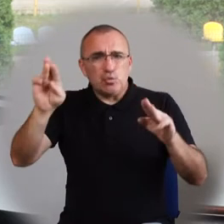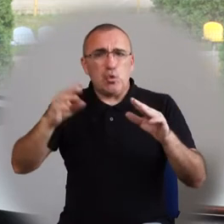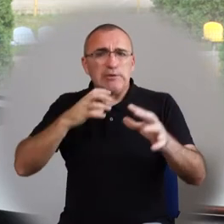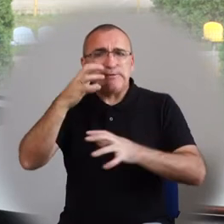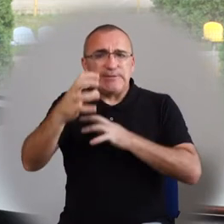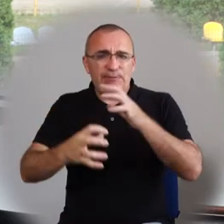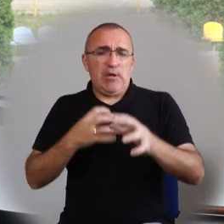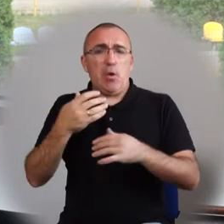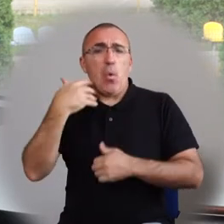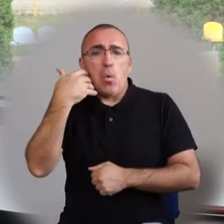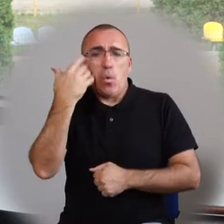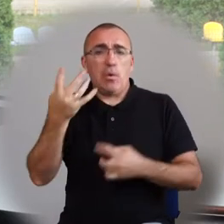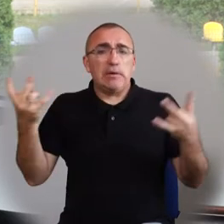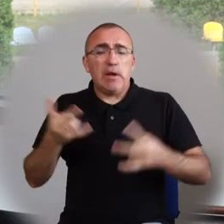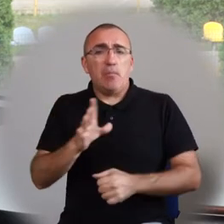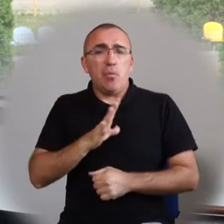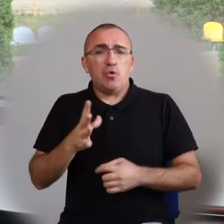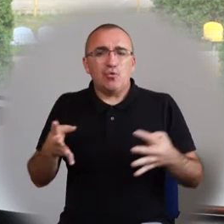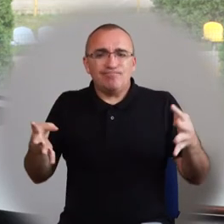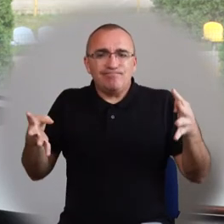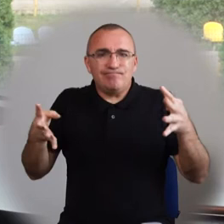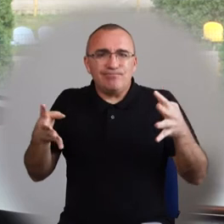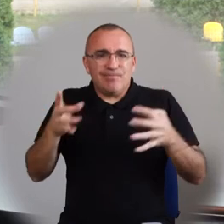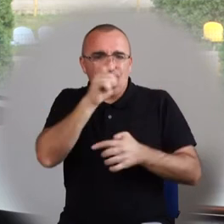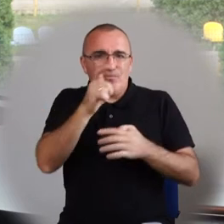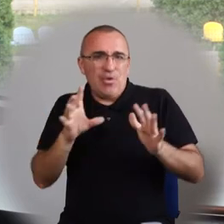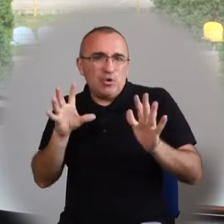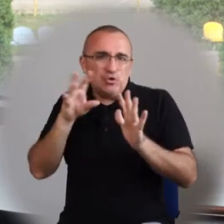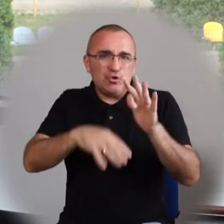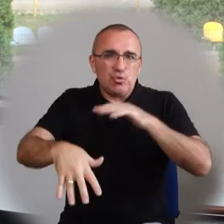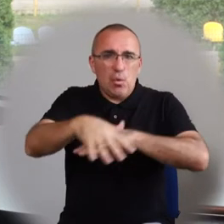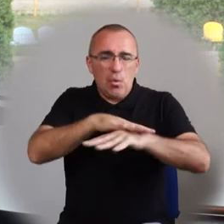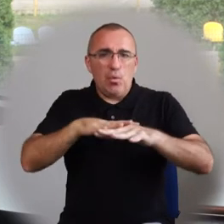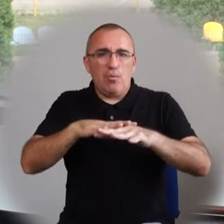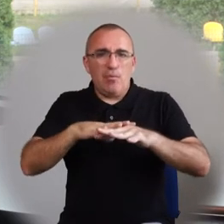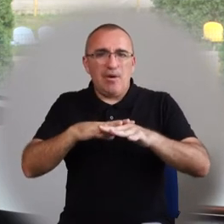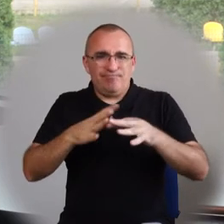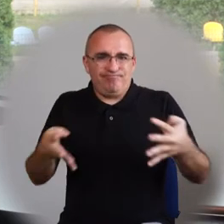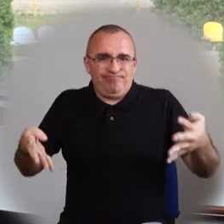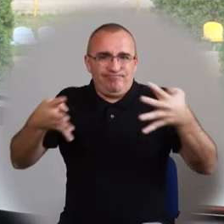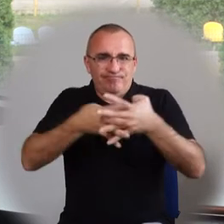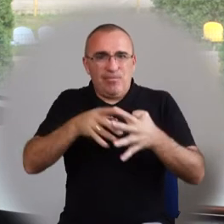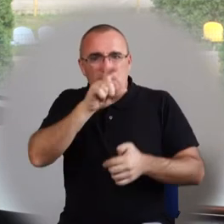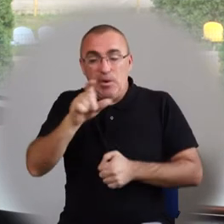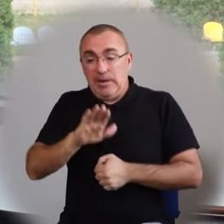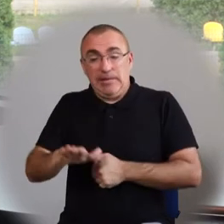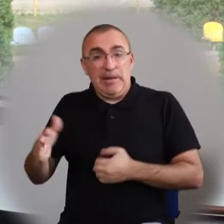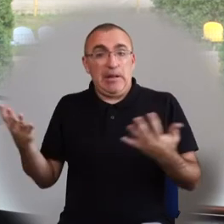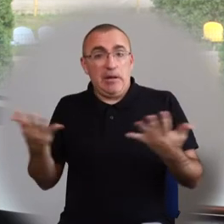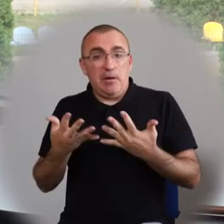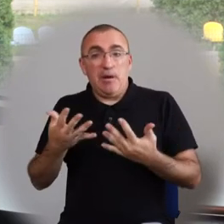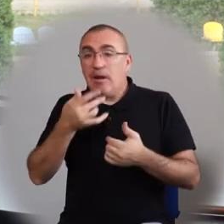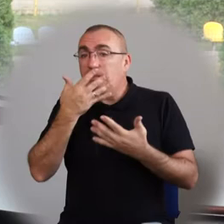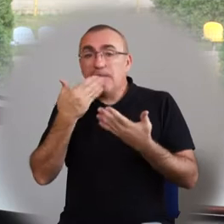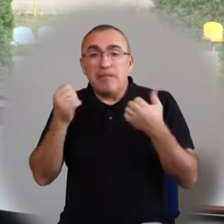ідея сучасного світу, коли треба бути соціалізованим, треба бути в соціумі, і ті